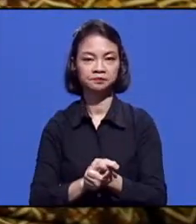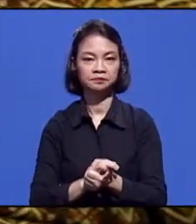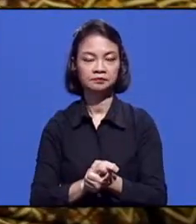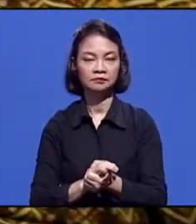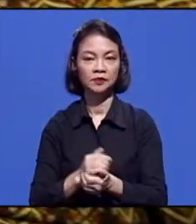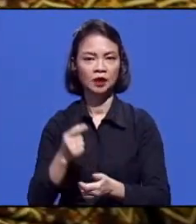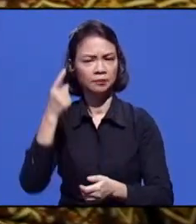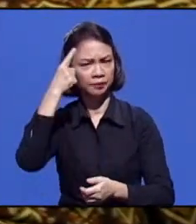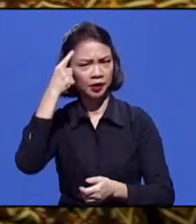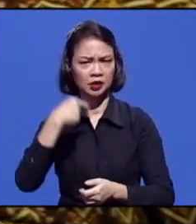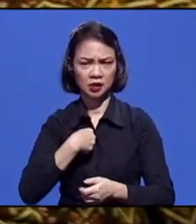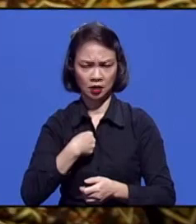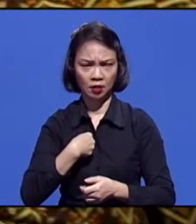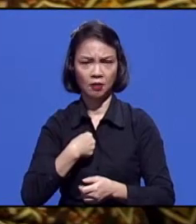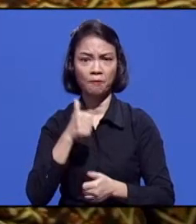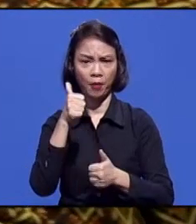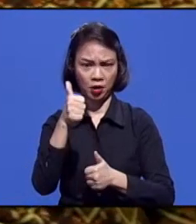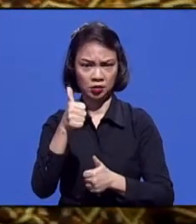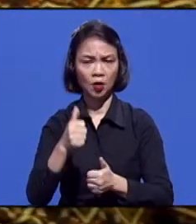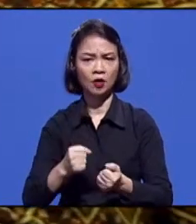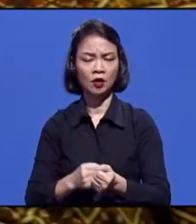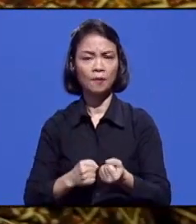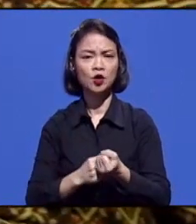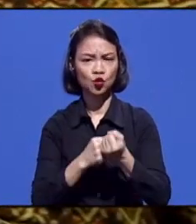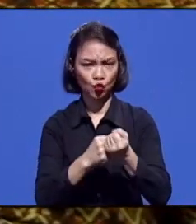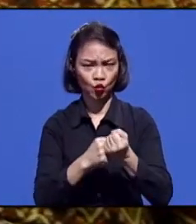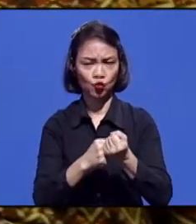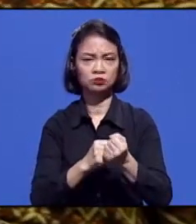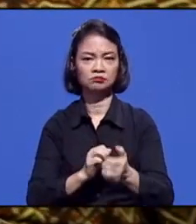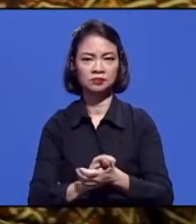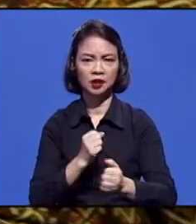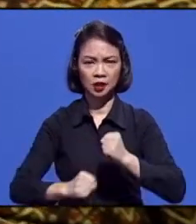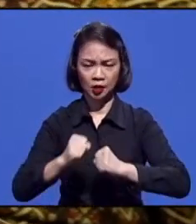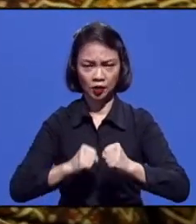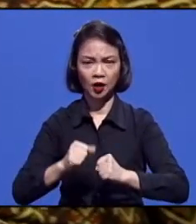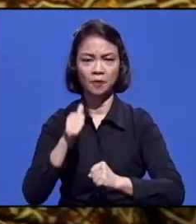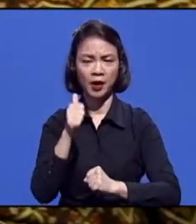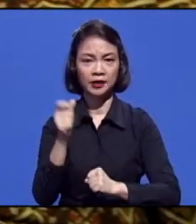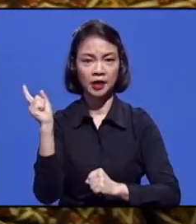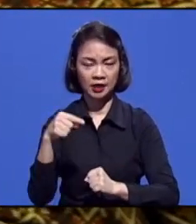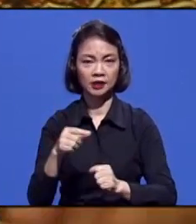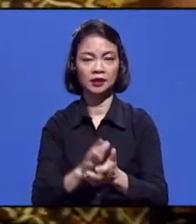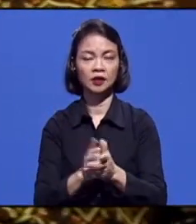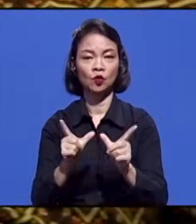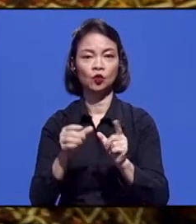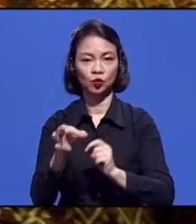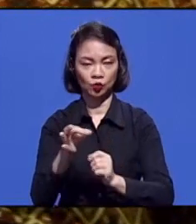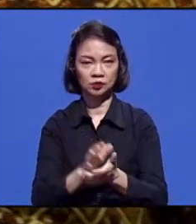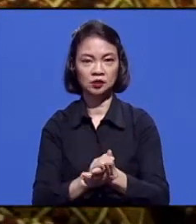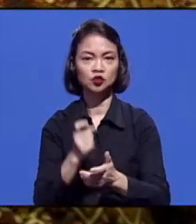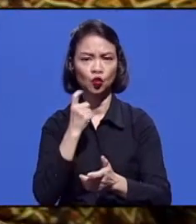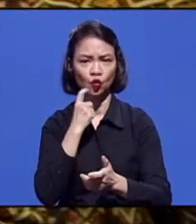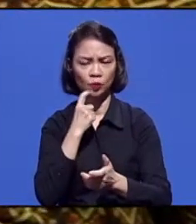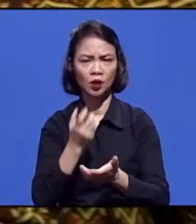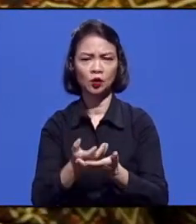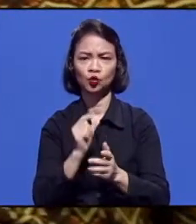saya hal itu sangat baik. Saya mendukung langkah positif Pemkot untuk memulai pembelajaran tatap muka dalam bentuk simulasi